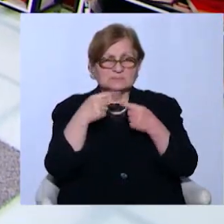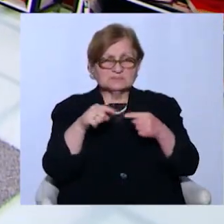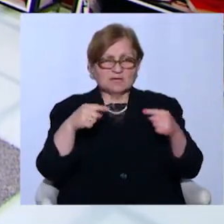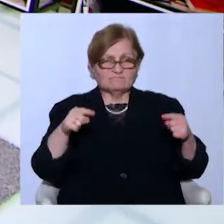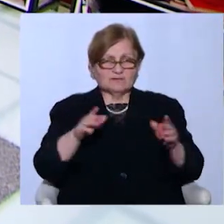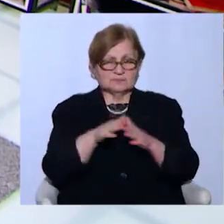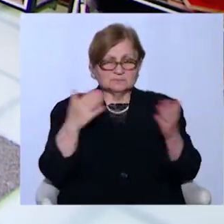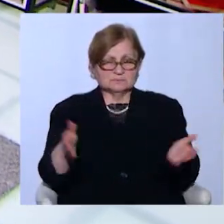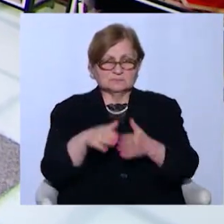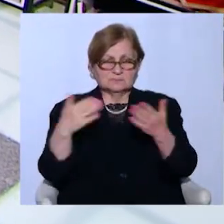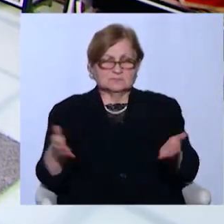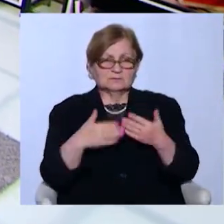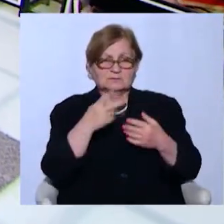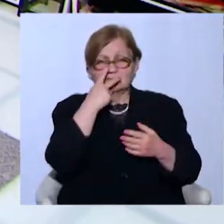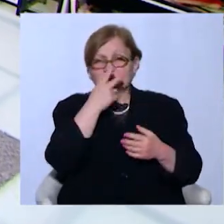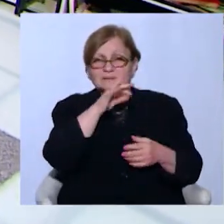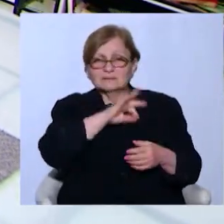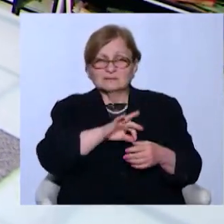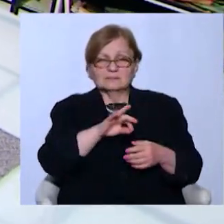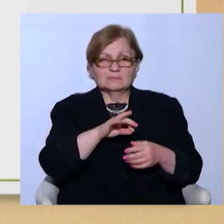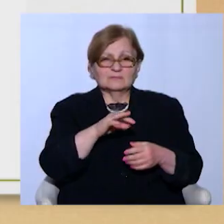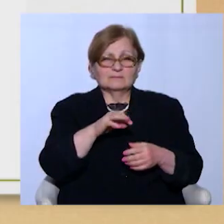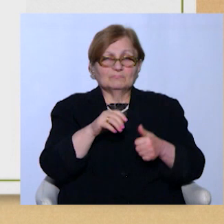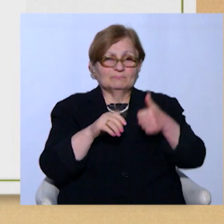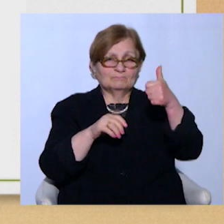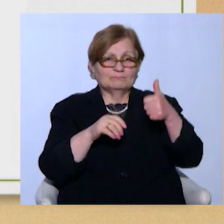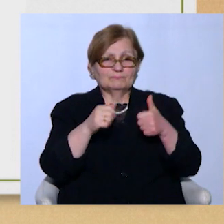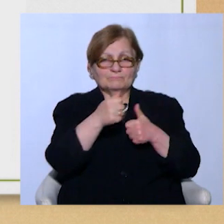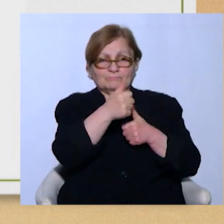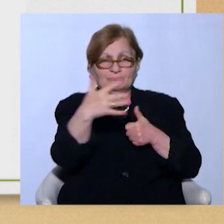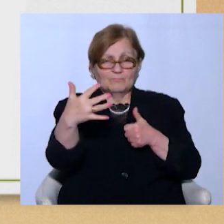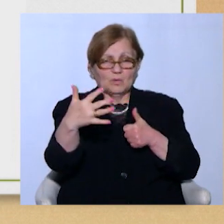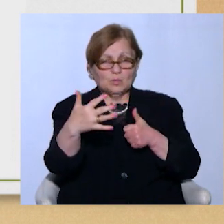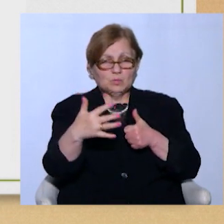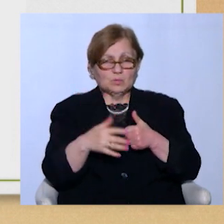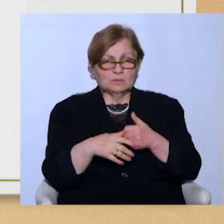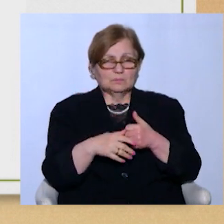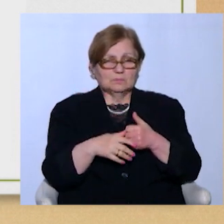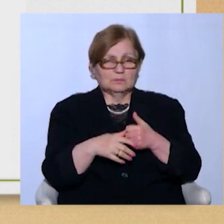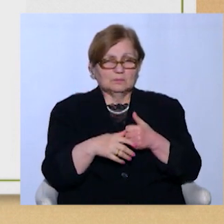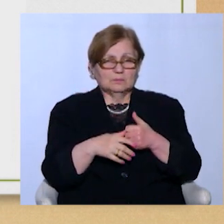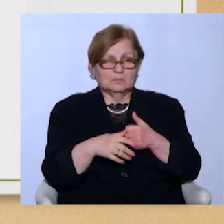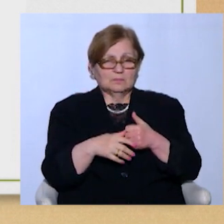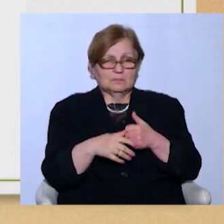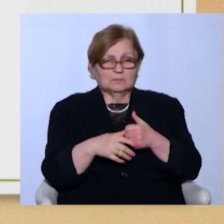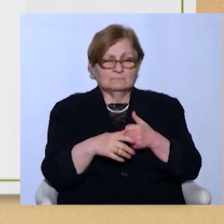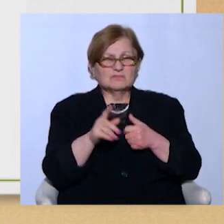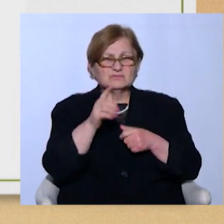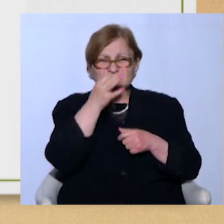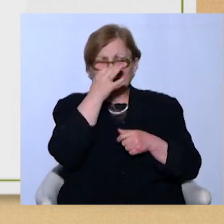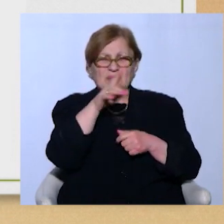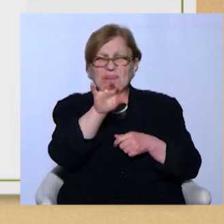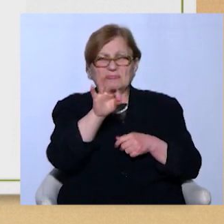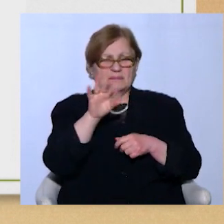ჩვენ გამოვიყენეთ აქ ზედა რიგში რომელიც არის მეხუთე შლილი, თუმცა რომელი შლილიც არ უნდა